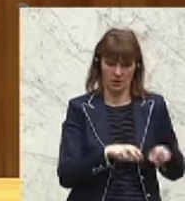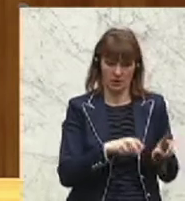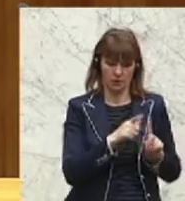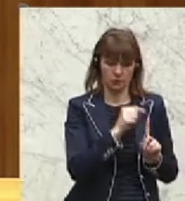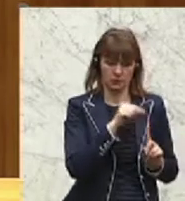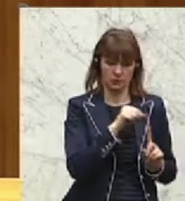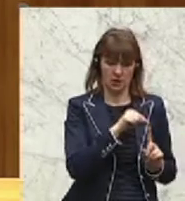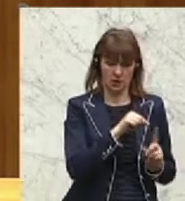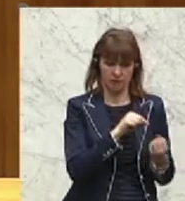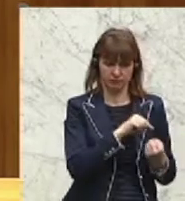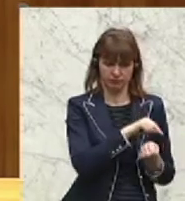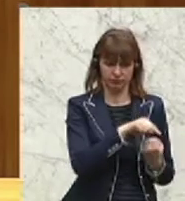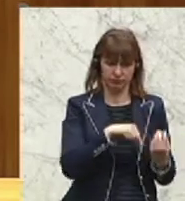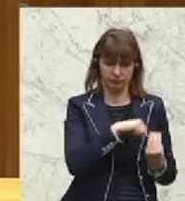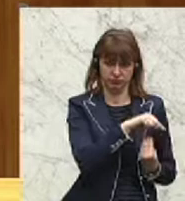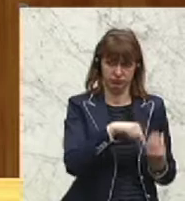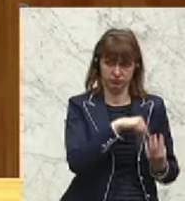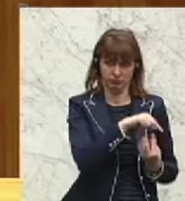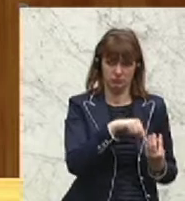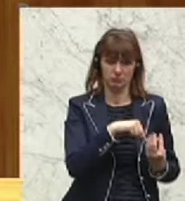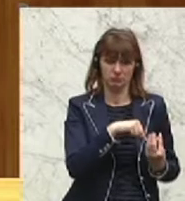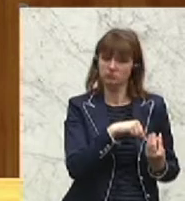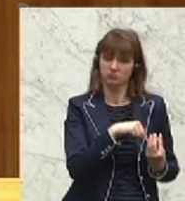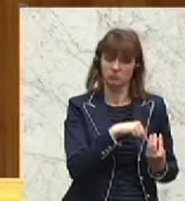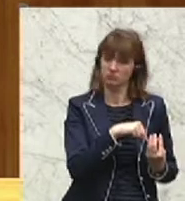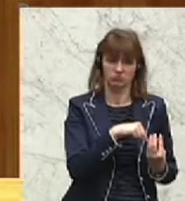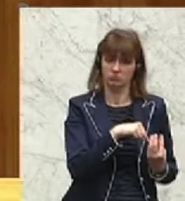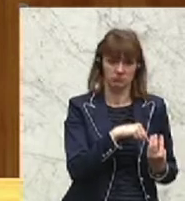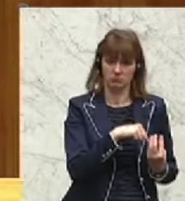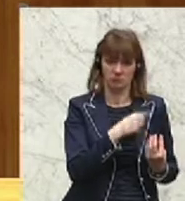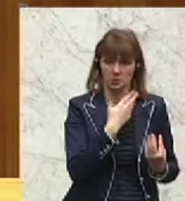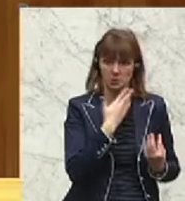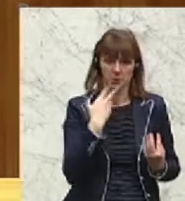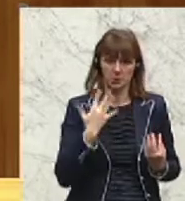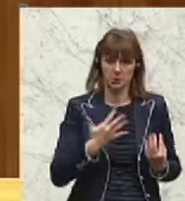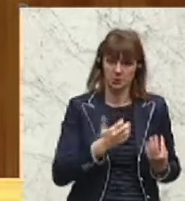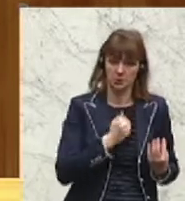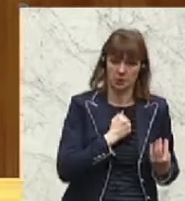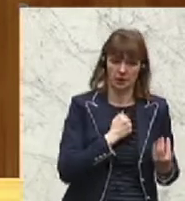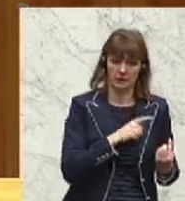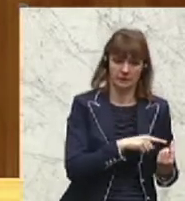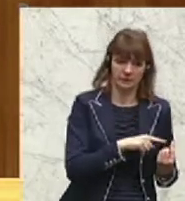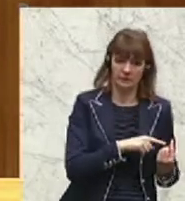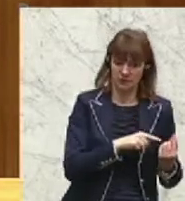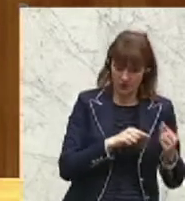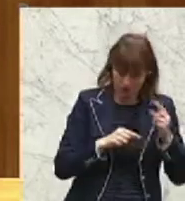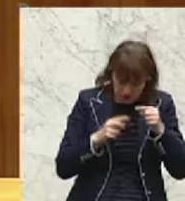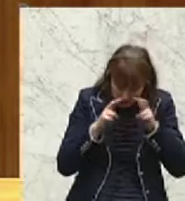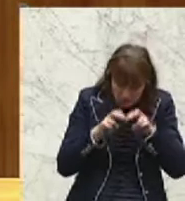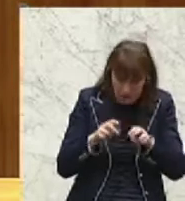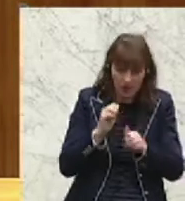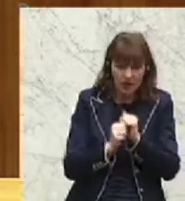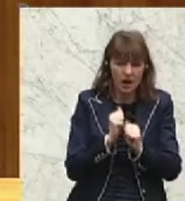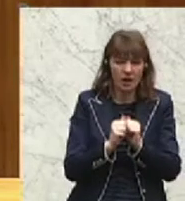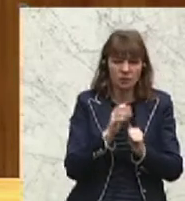sich überhaupt nicht dazu durchringen kann, überhaupt einmal den Rechnungshofbericht verstehen zu wollen. Nein, es